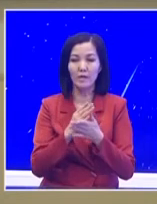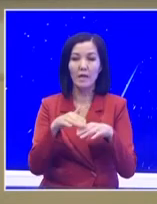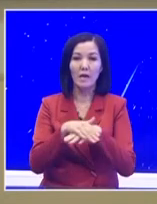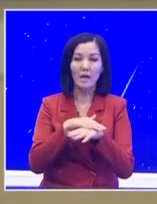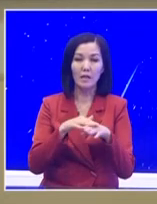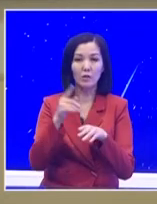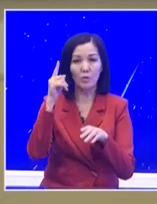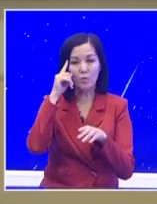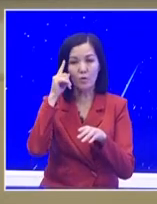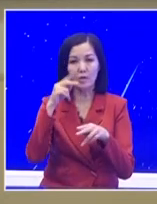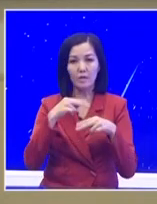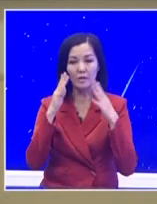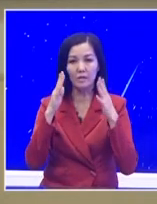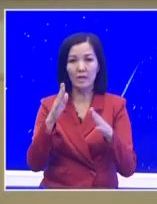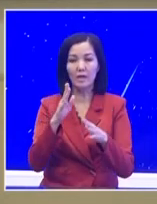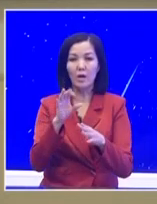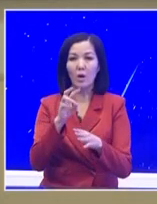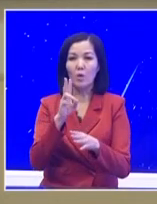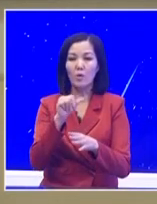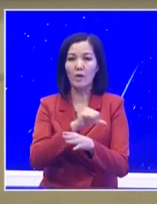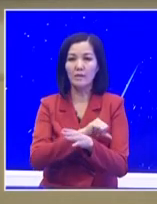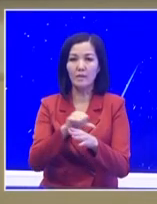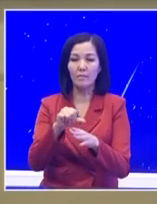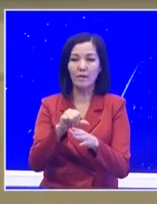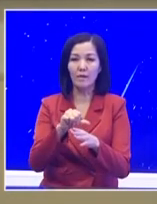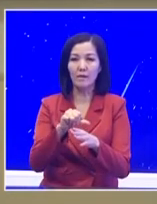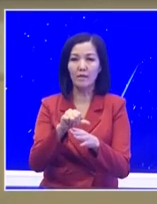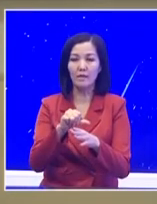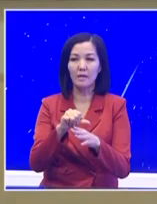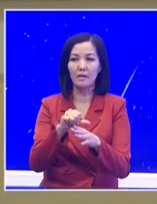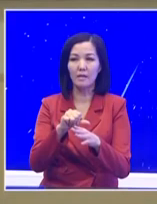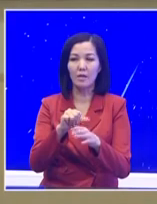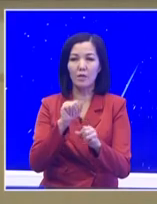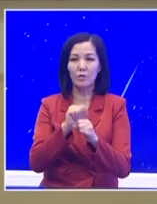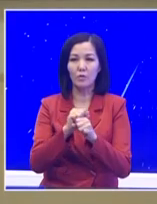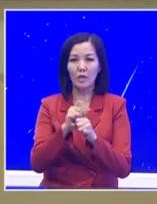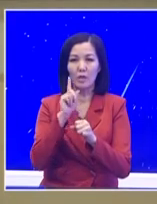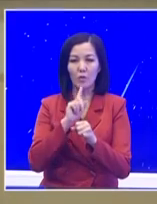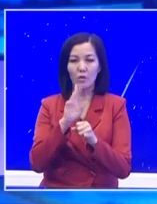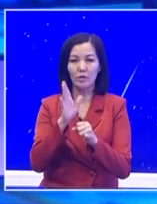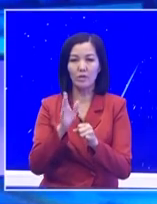келе Қорғас ғимаратын модернизация өткізу мәселесі қолға алынды.